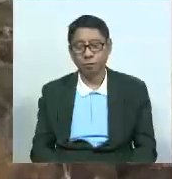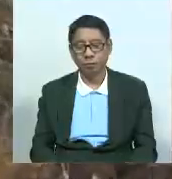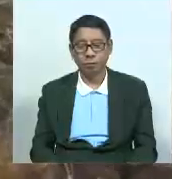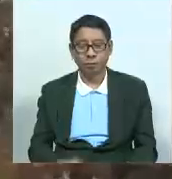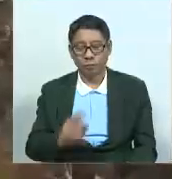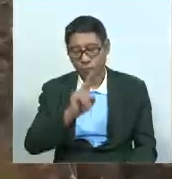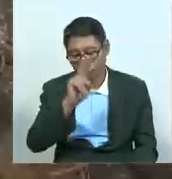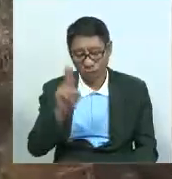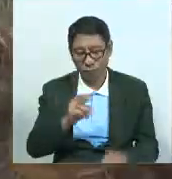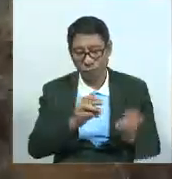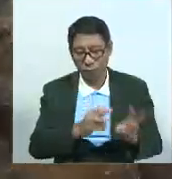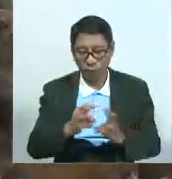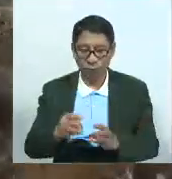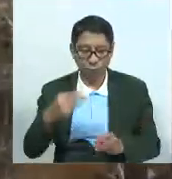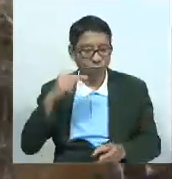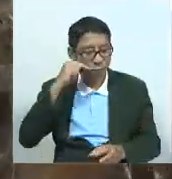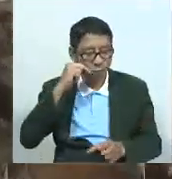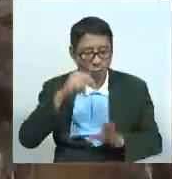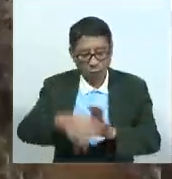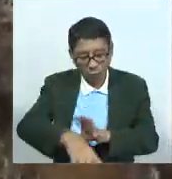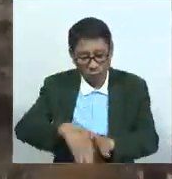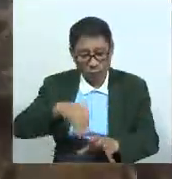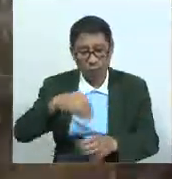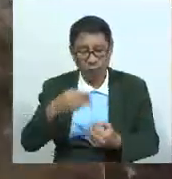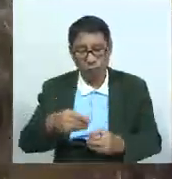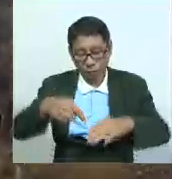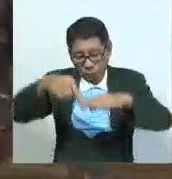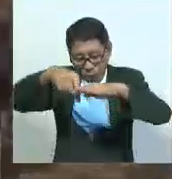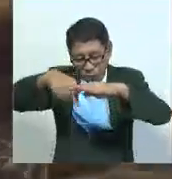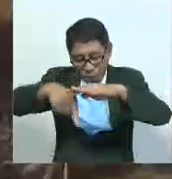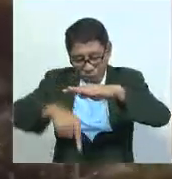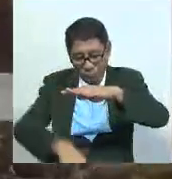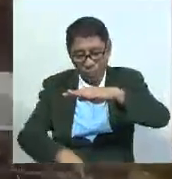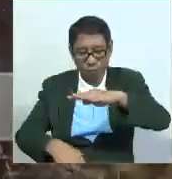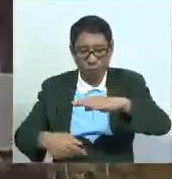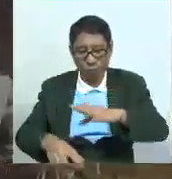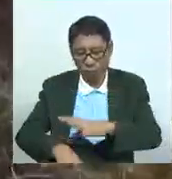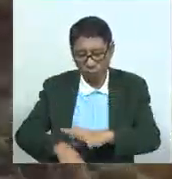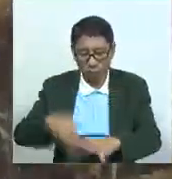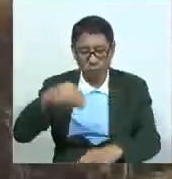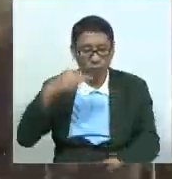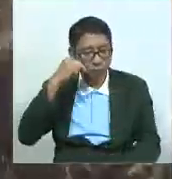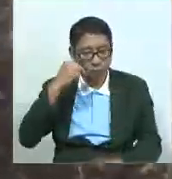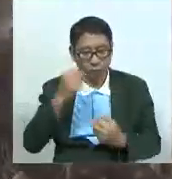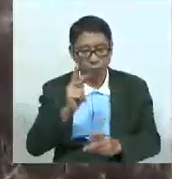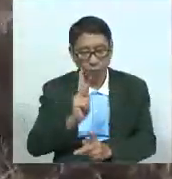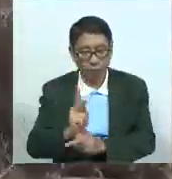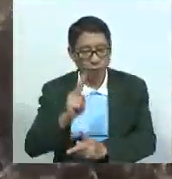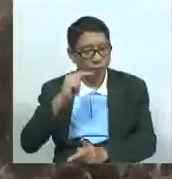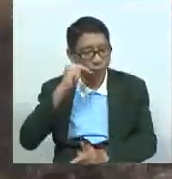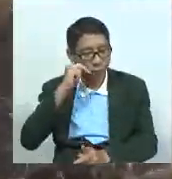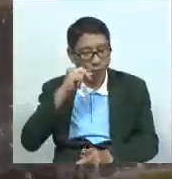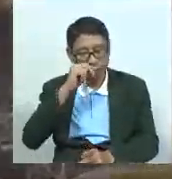โดยวิธีที่เขาใช้นะครับก็คือนำเครื่องสูบน้ำแรงดันสูงฉีดน้ำลงใต้ดินรวมถึงขุดแอ่งน้ำขนาดเล็กเป็นที่กักเก็บ